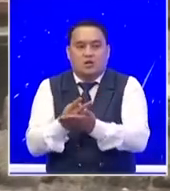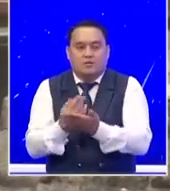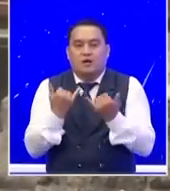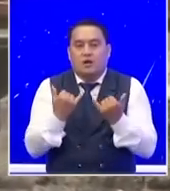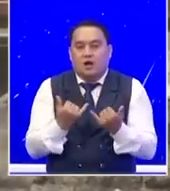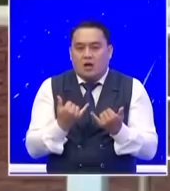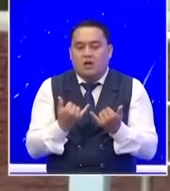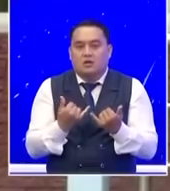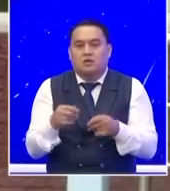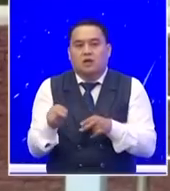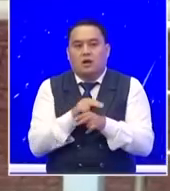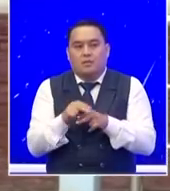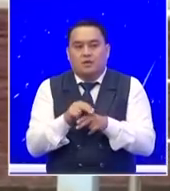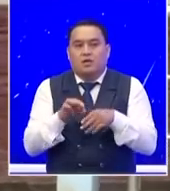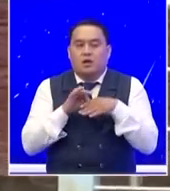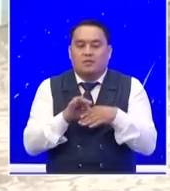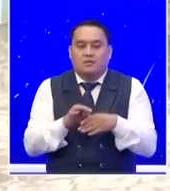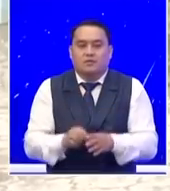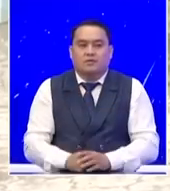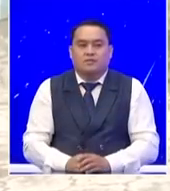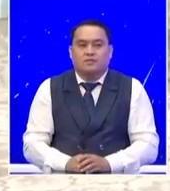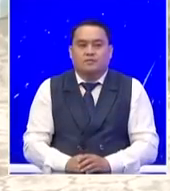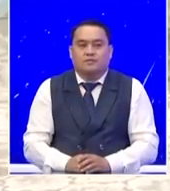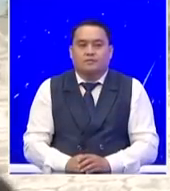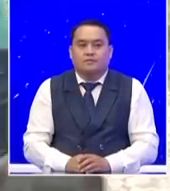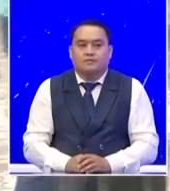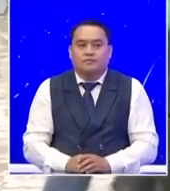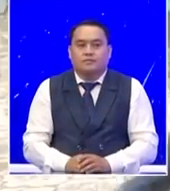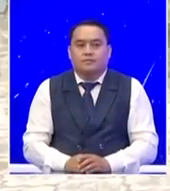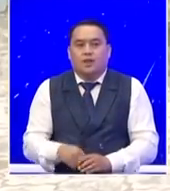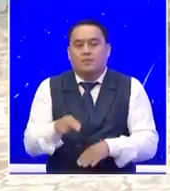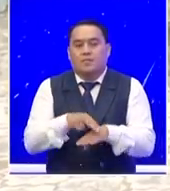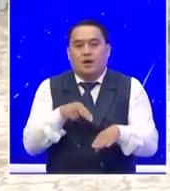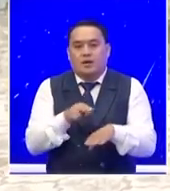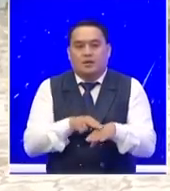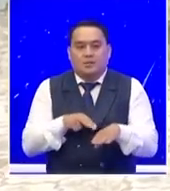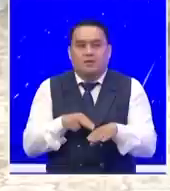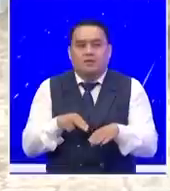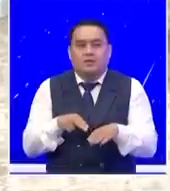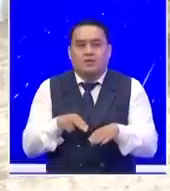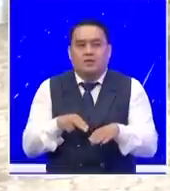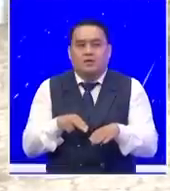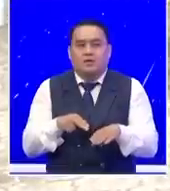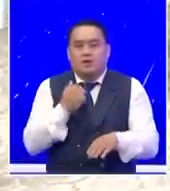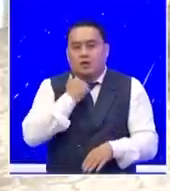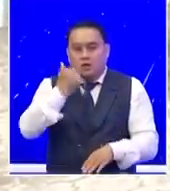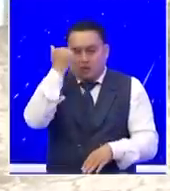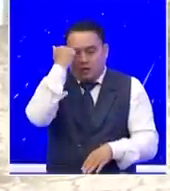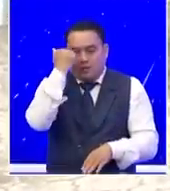Қазір тиісті ем-домын қабылдап жатыр. Полиция департаментіне өте